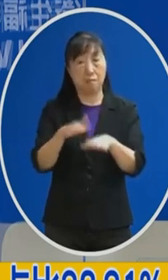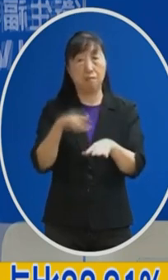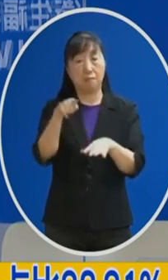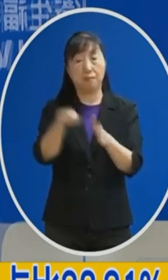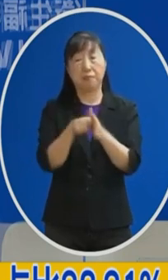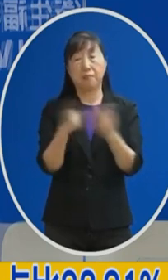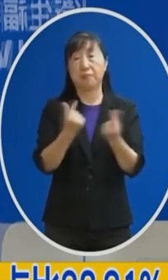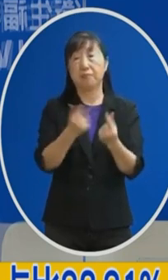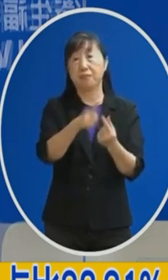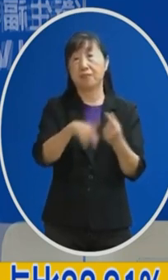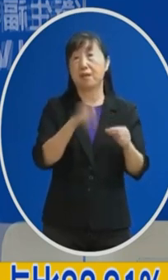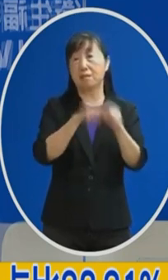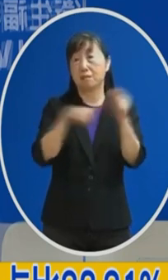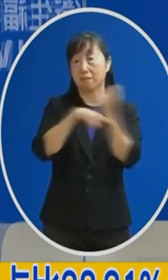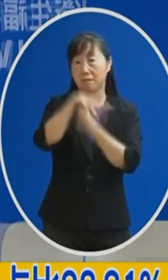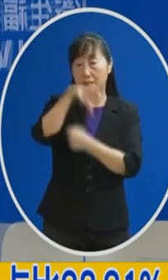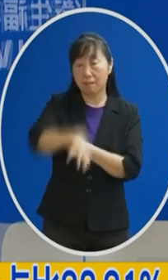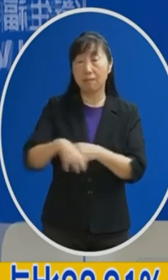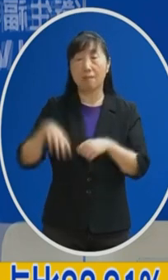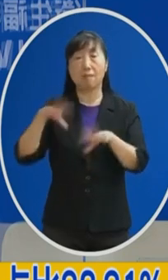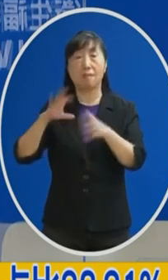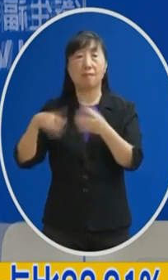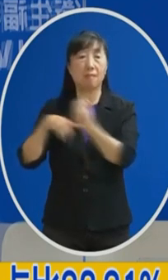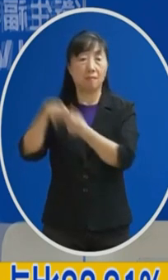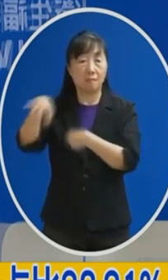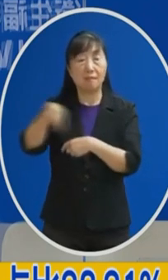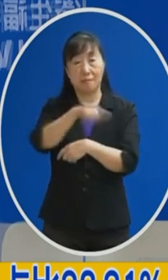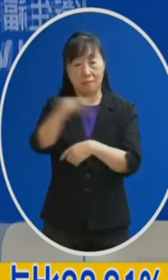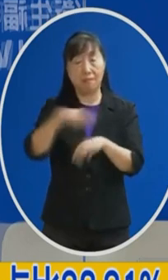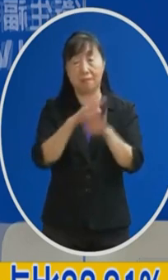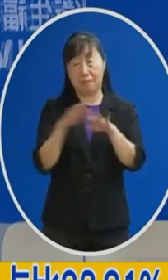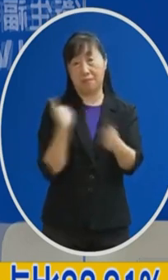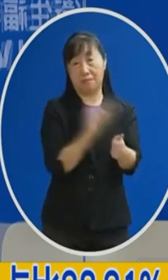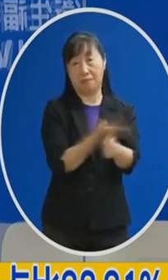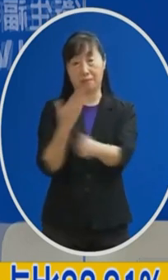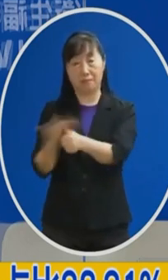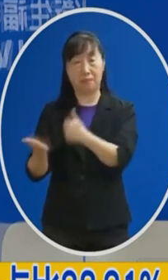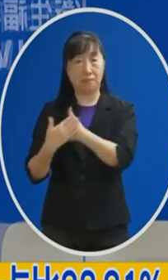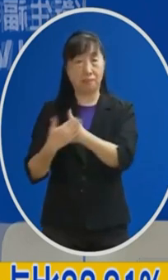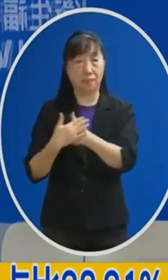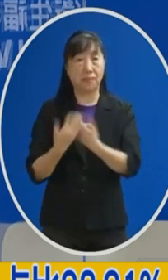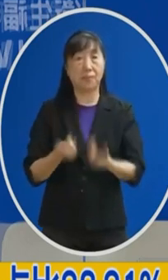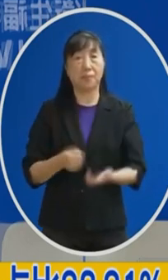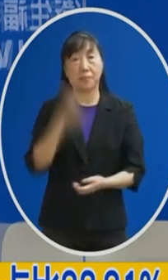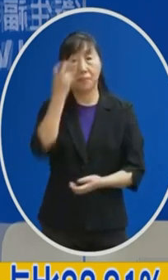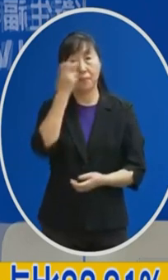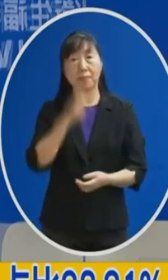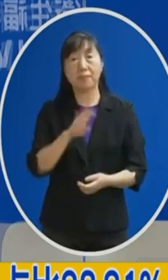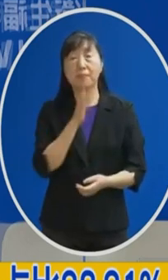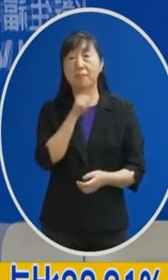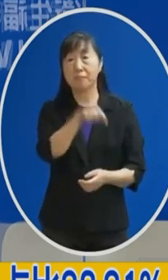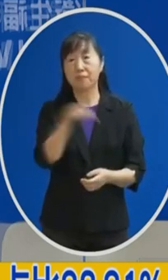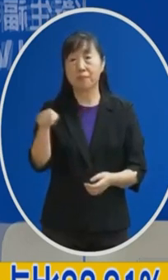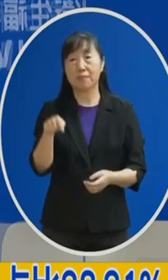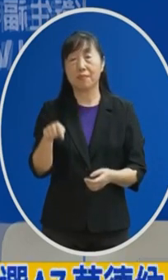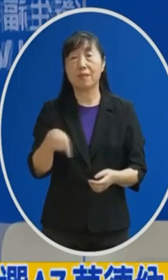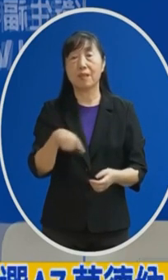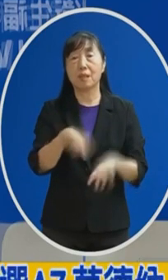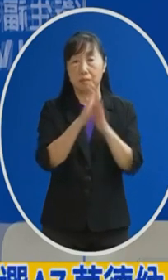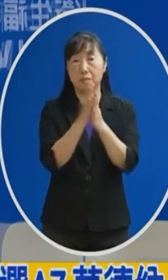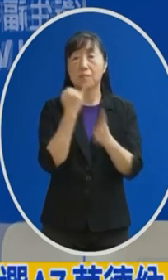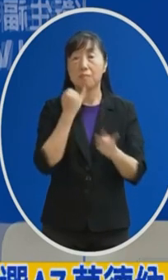研院、国卫院等等这些研究机构哈，来提供这个检验量。但是都已经认可，所以可以随时就加入我们的这个检验